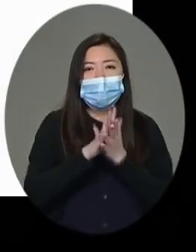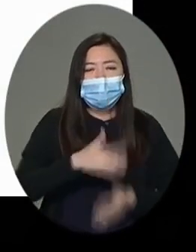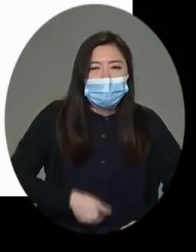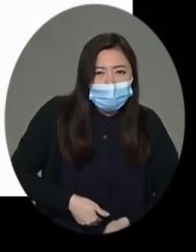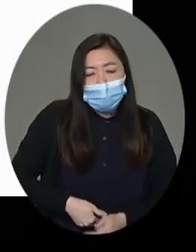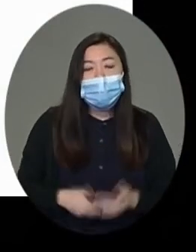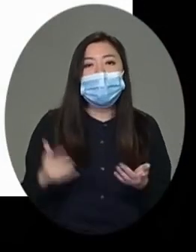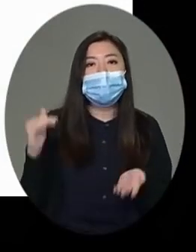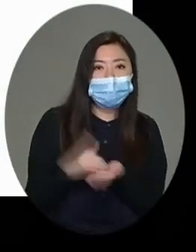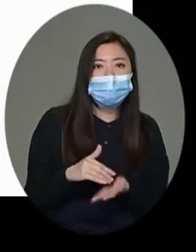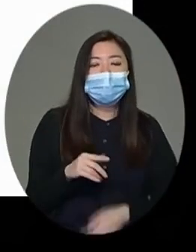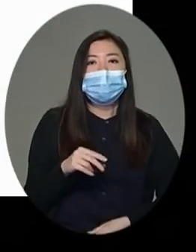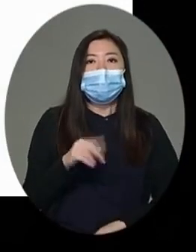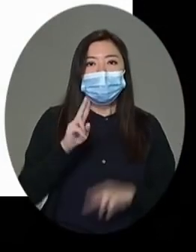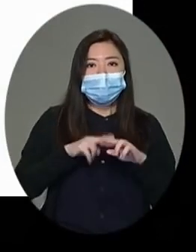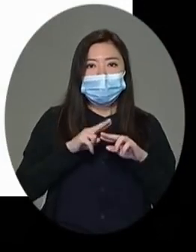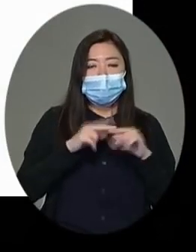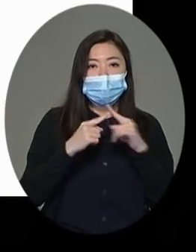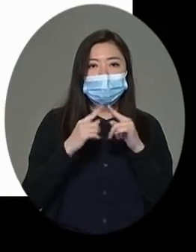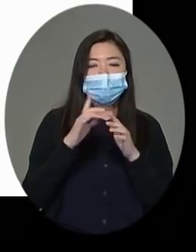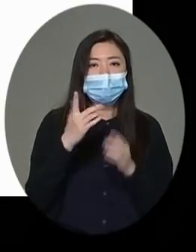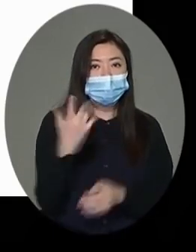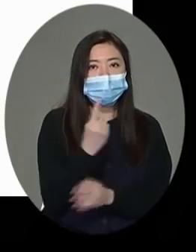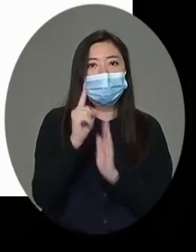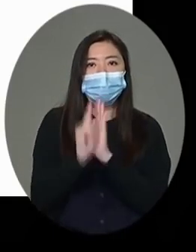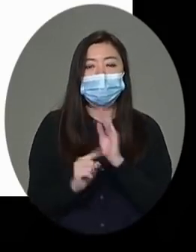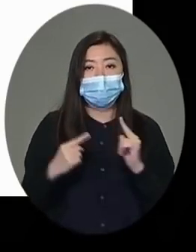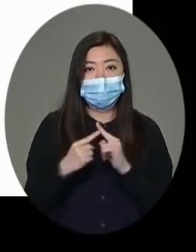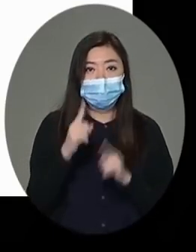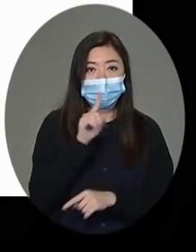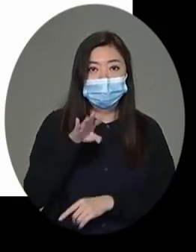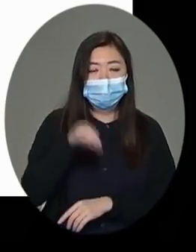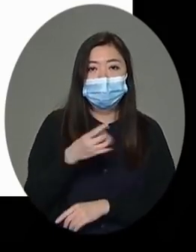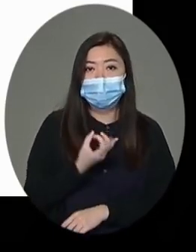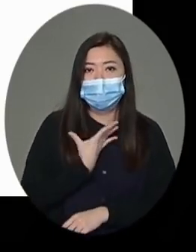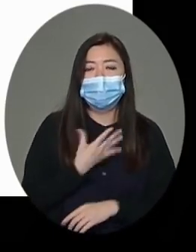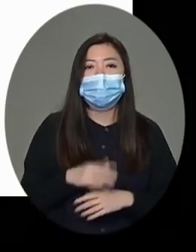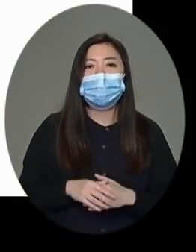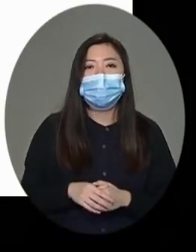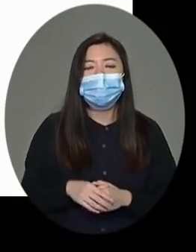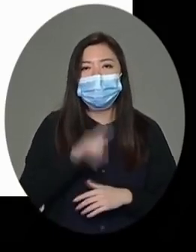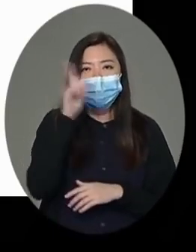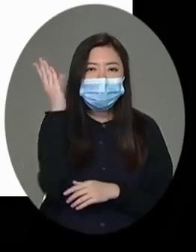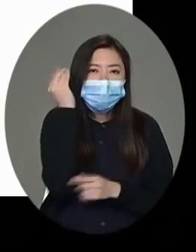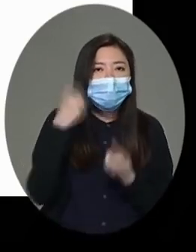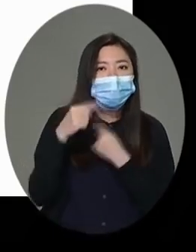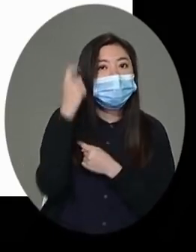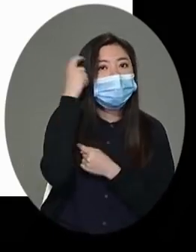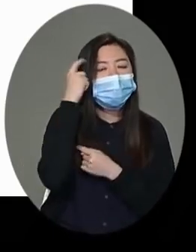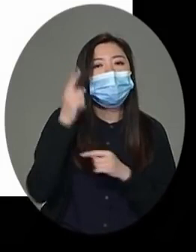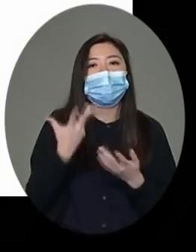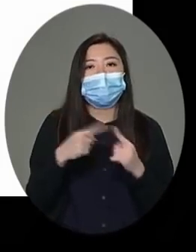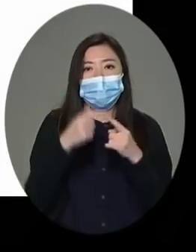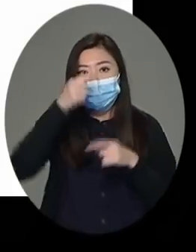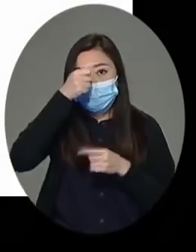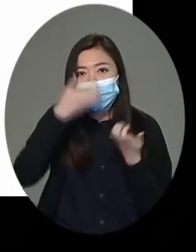荒以来，中国人口首次下降，总人口不够14亿。报道又引述知情人士说，人